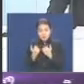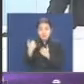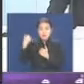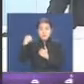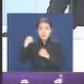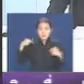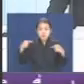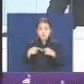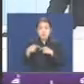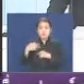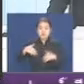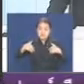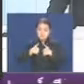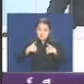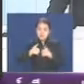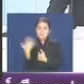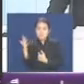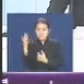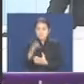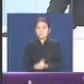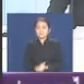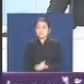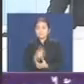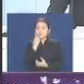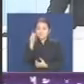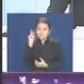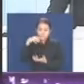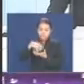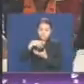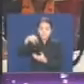ที่ไม่รู้จักเหน็ดเหนื่อยค่ะคุณเจวลีวิจารณ์จิตมีรายงานพิเศษค่ะ